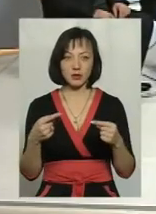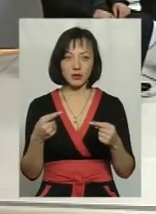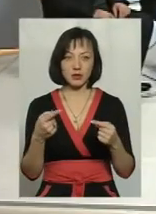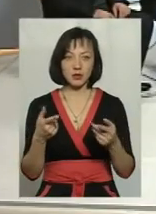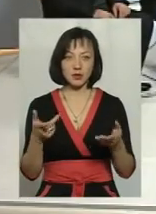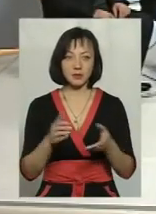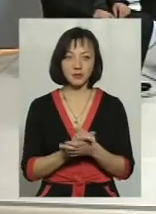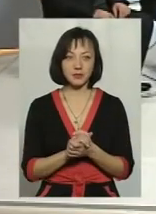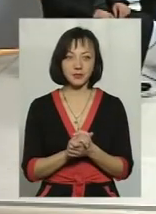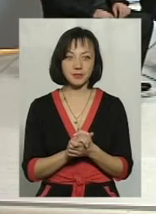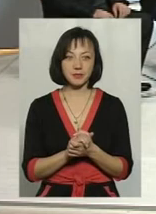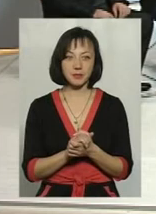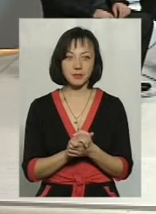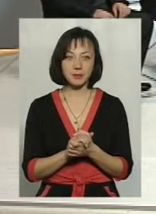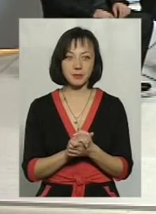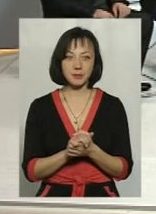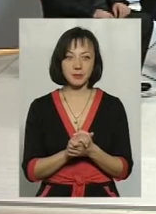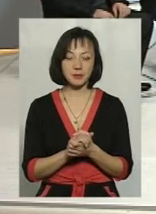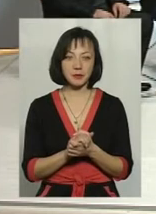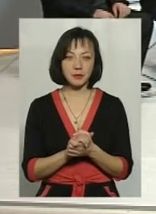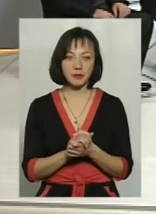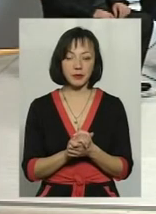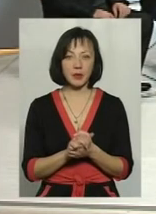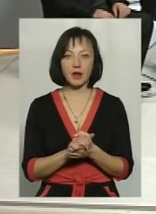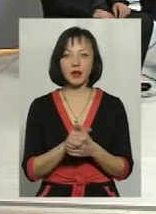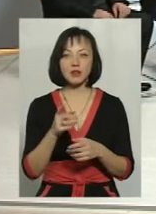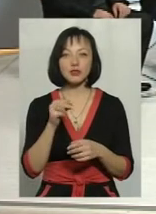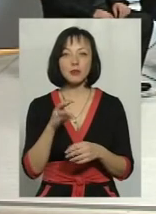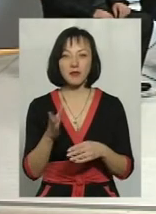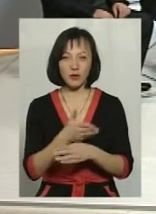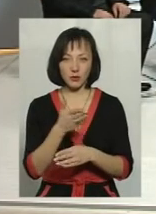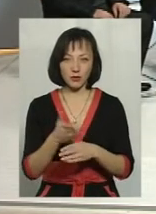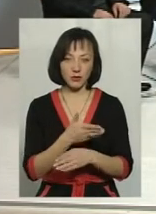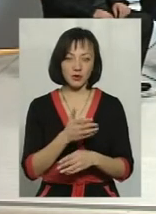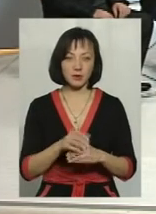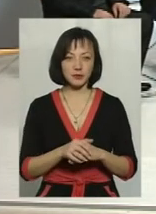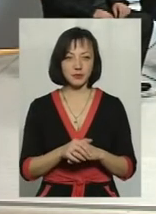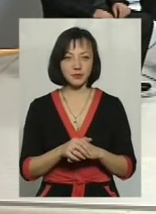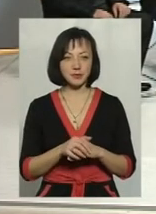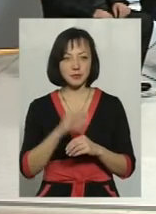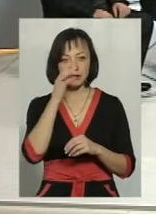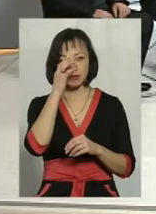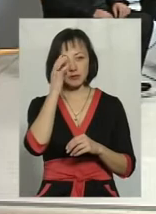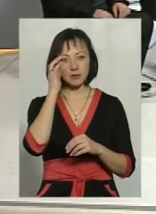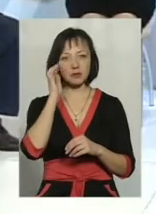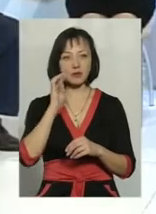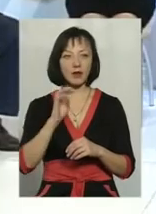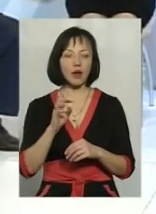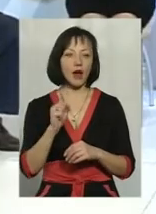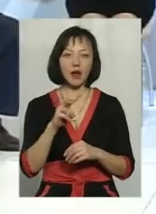правило, конфіскація. Ну, тих засобів і, ну, може бути особистого майна. Ось, але,